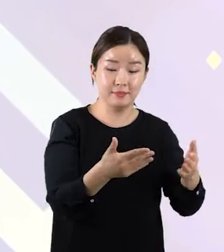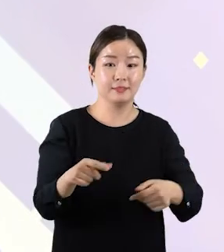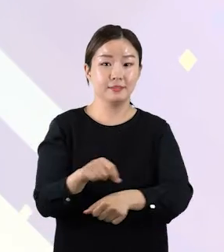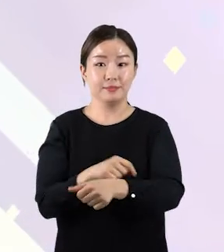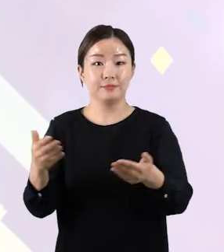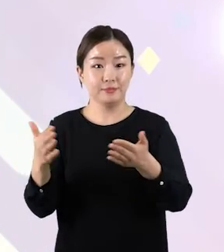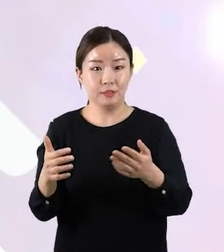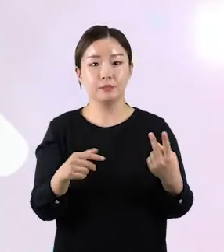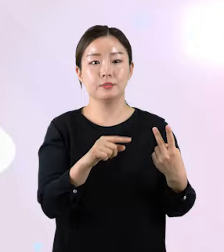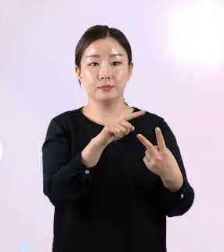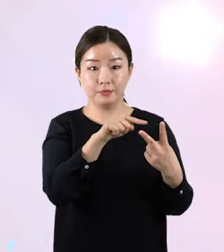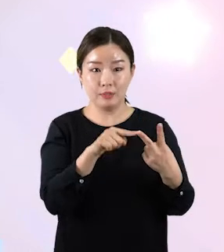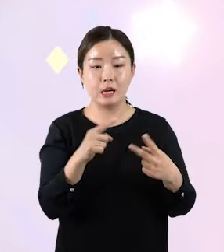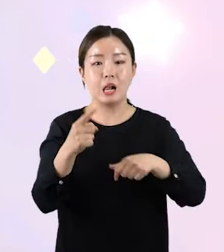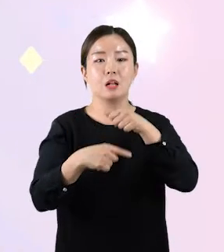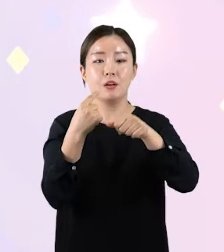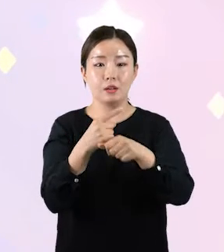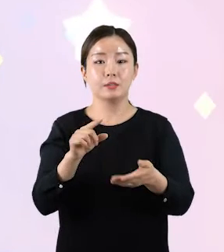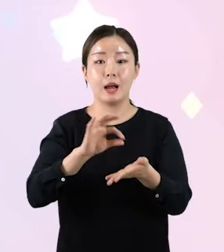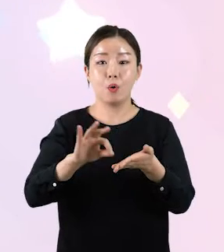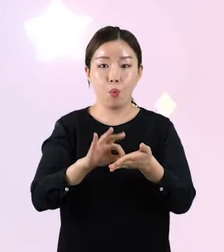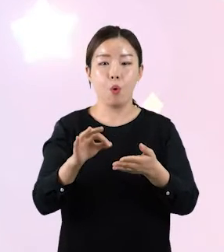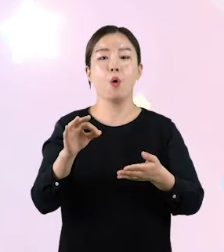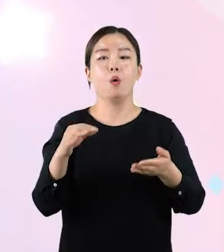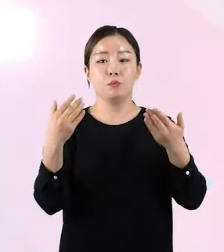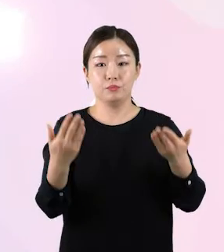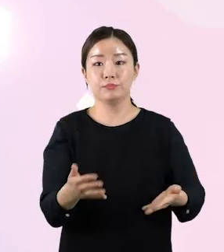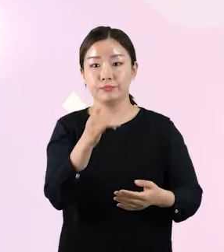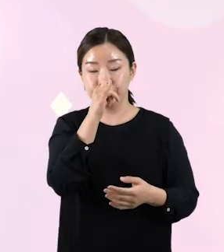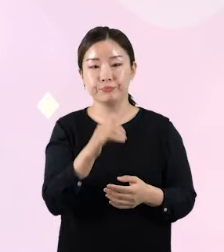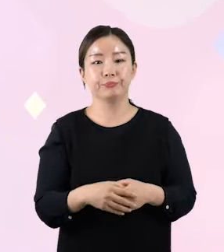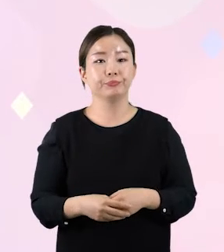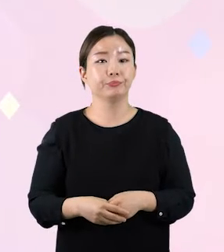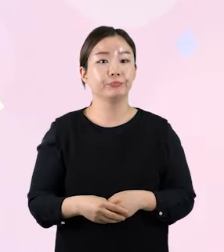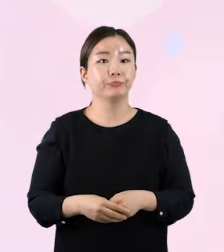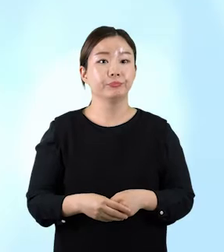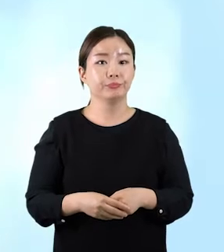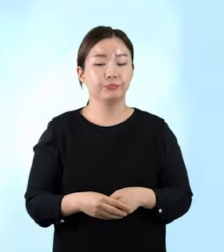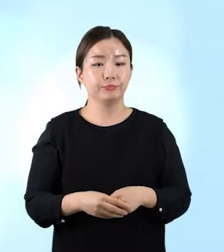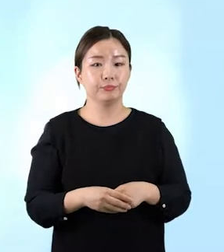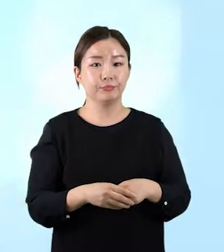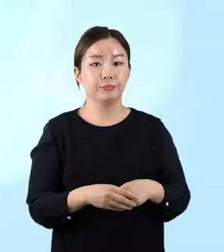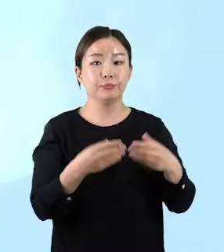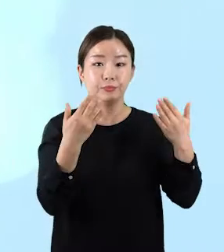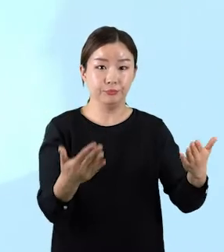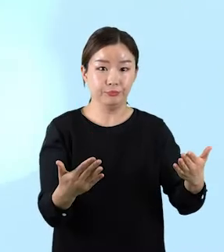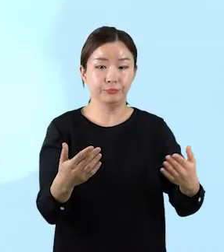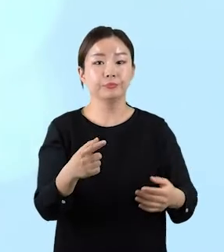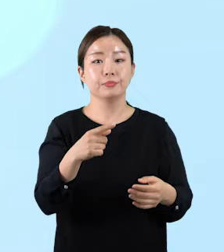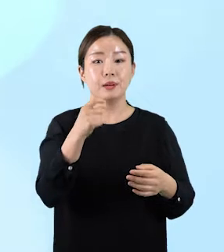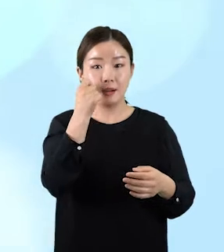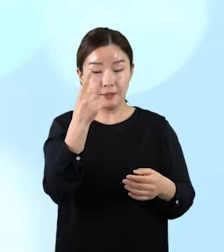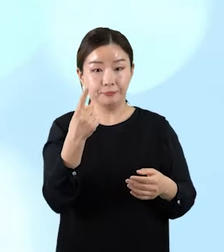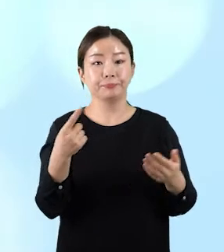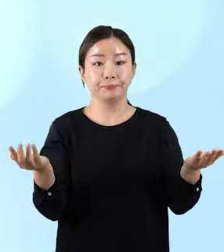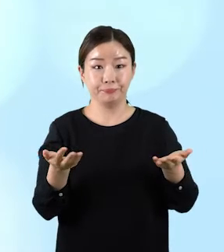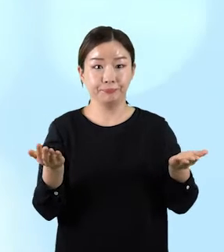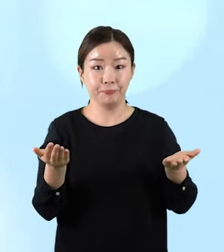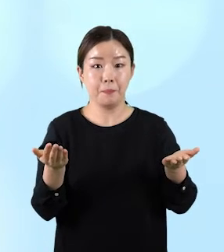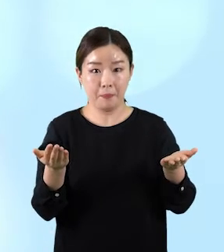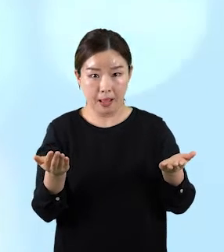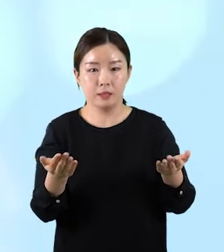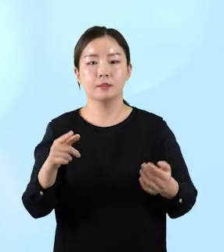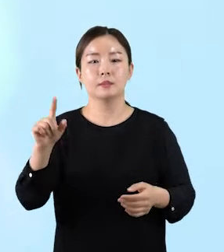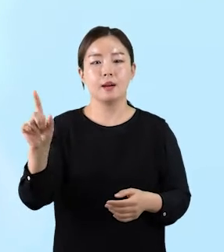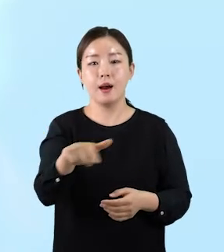일자리와 특화형 일자리의 경우 1년에 사용할 수 있는 연가가 있습니다. 연가는 한 달 개근 시